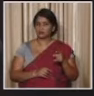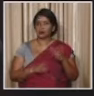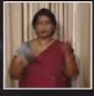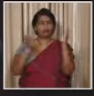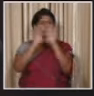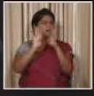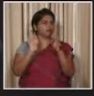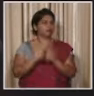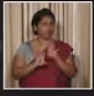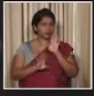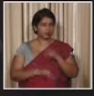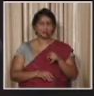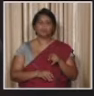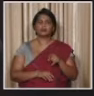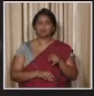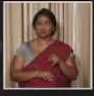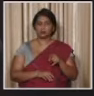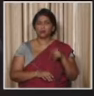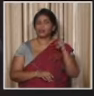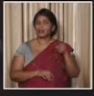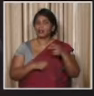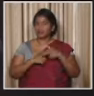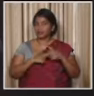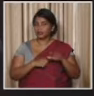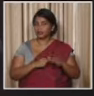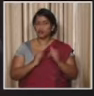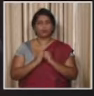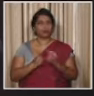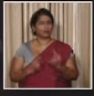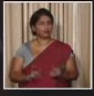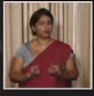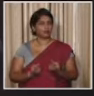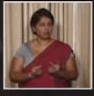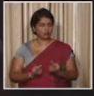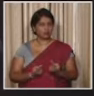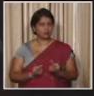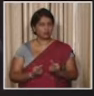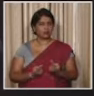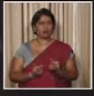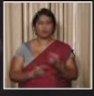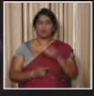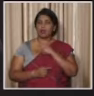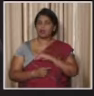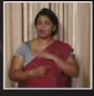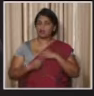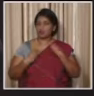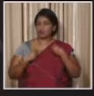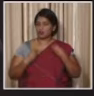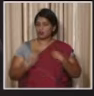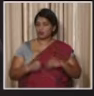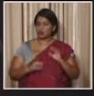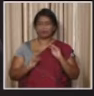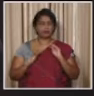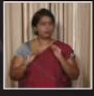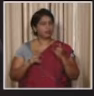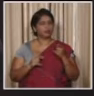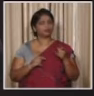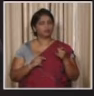වැසී ගොස් ඇති අතර මේ හේතුව නිසා විරකියාව හා ආදායම් අහිමිවීම සැලකිය යුතු